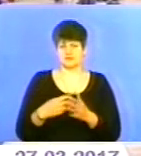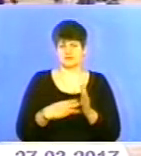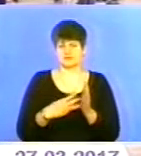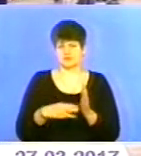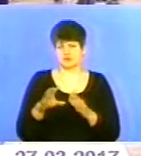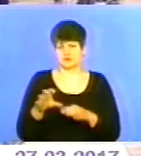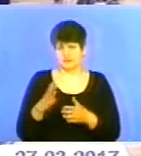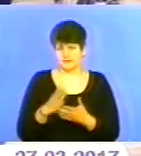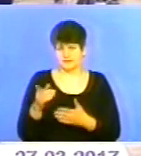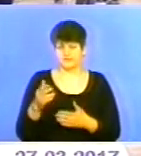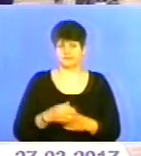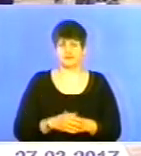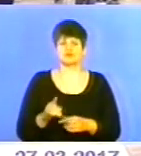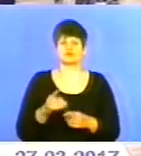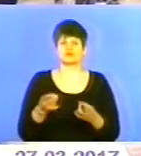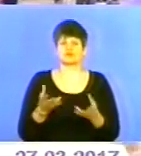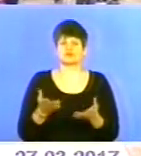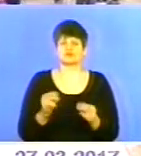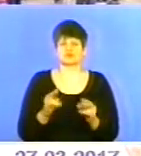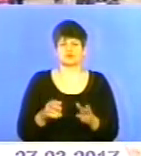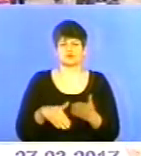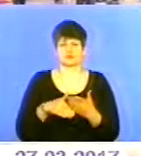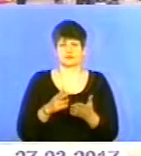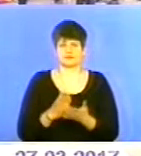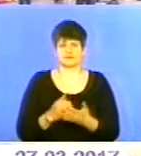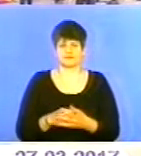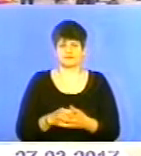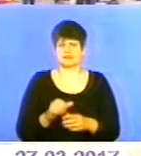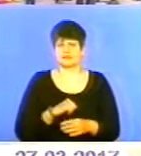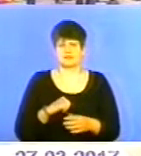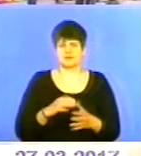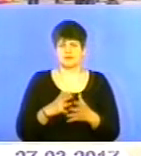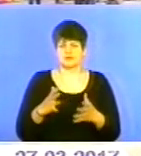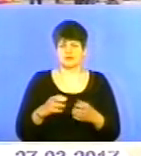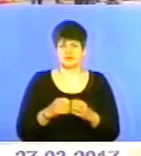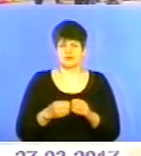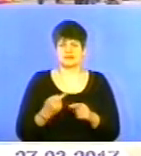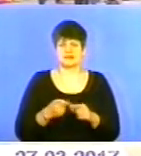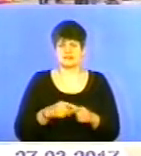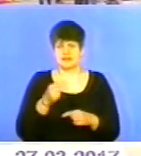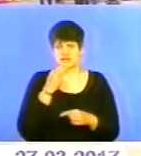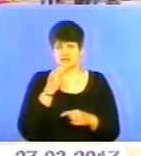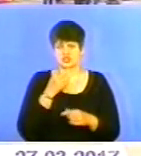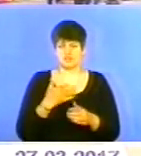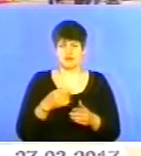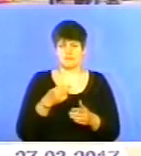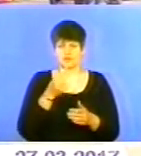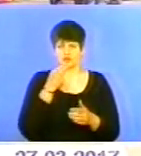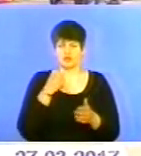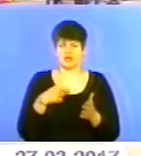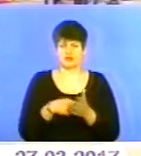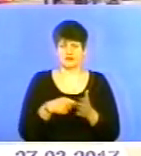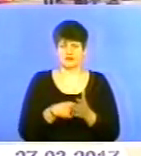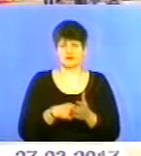потребують? Чим допомогти тернополянам? Саме більший акцент ми робимо на їжу, на продукти харчування. Це крупа,